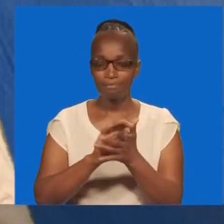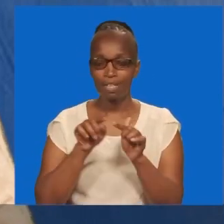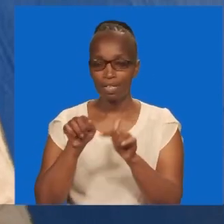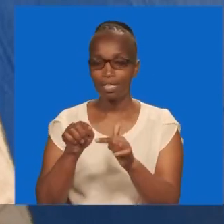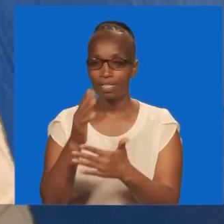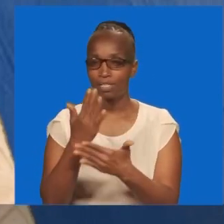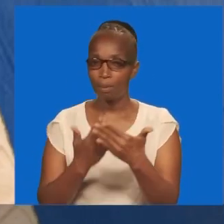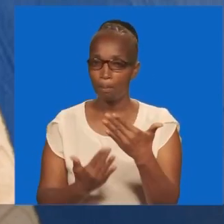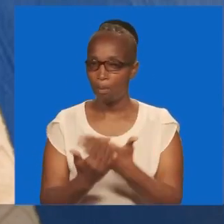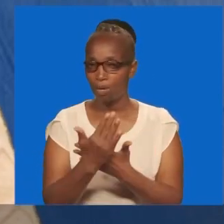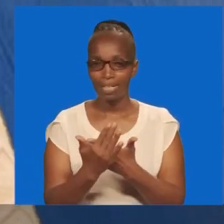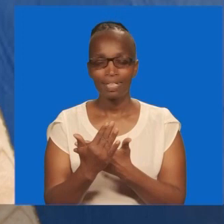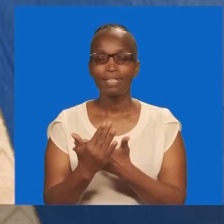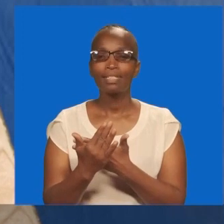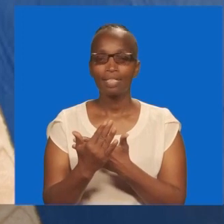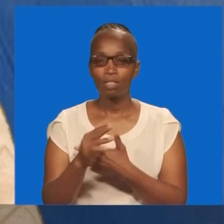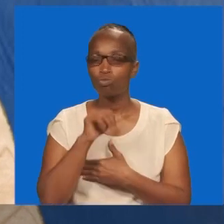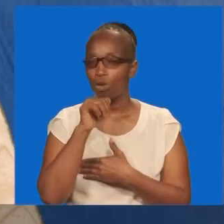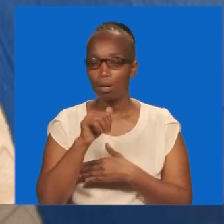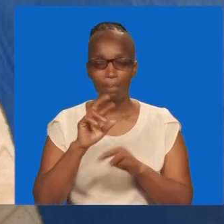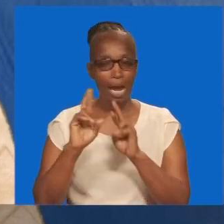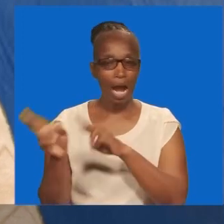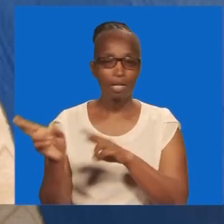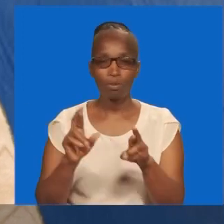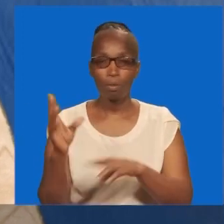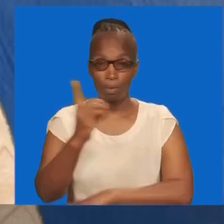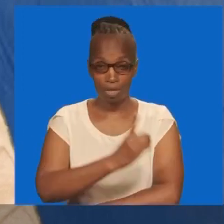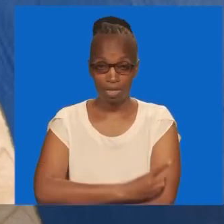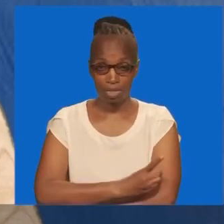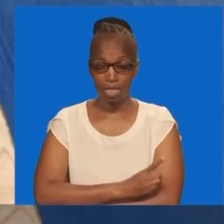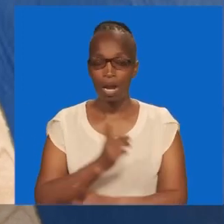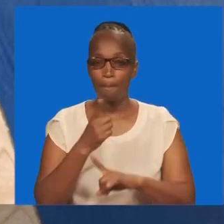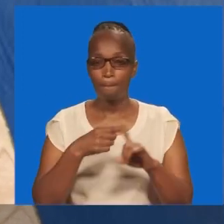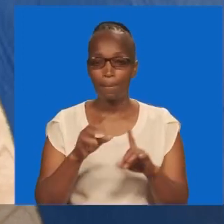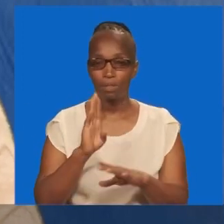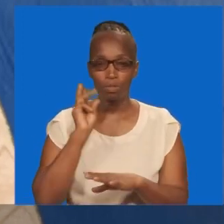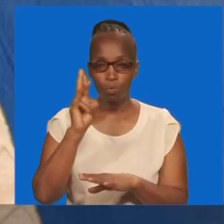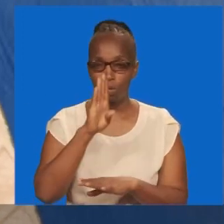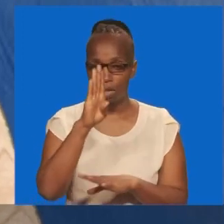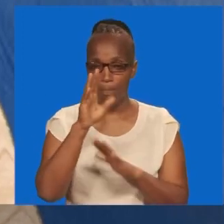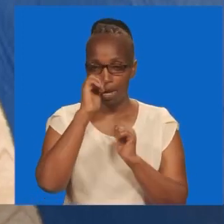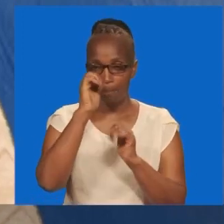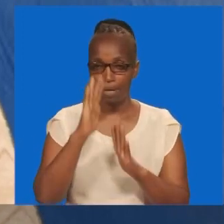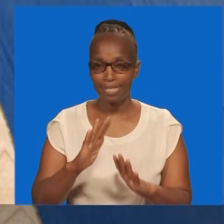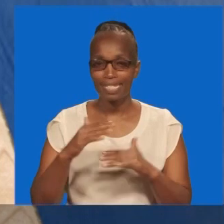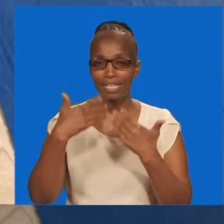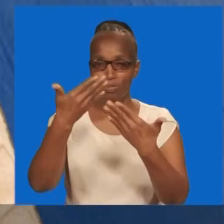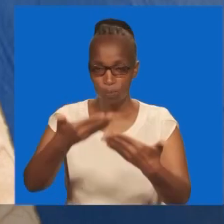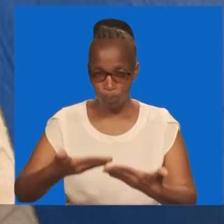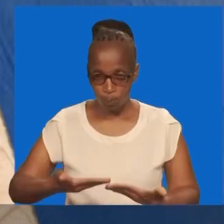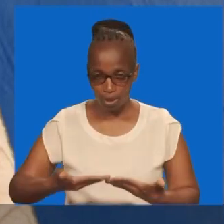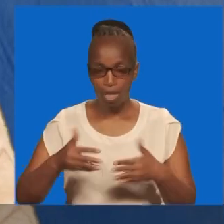yetu. Ninaamini na kujua ya kwamba asubuhi ya leo alitakuwa ni la kawaida tu kwako lakini litakuwa ni la